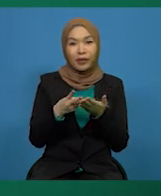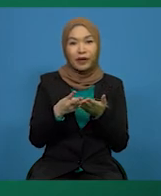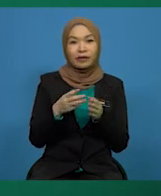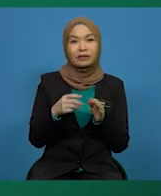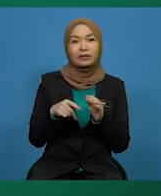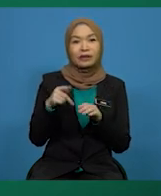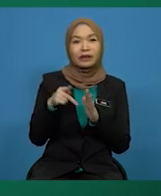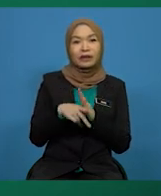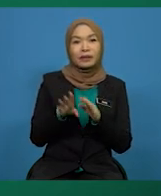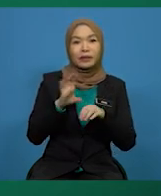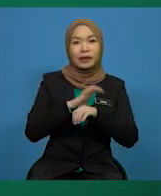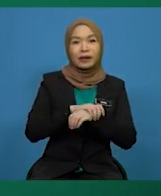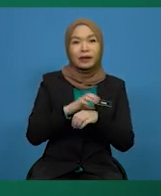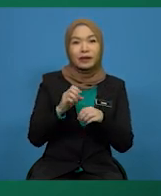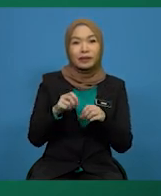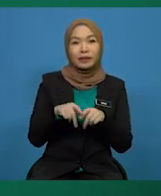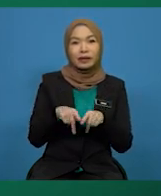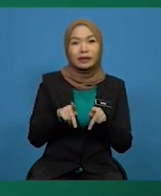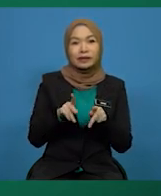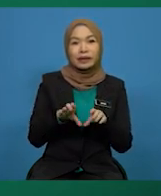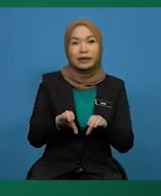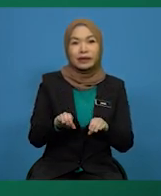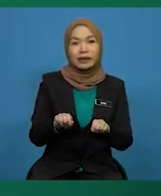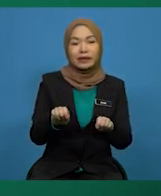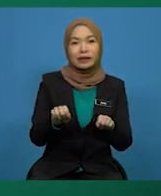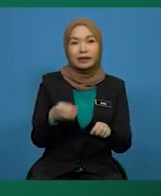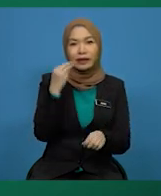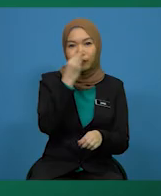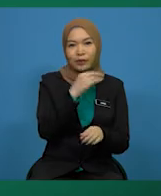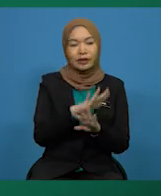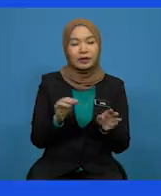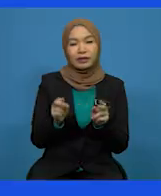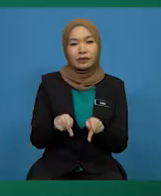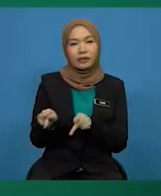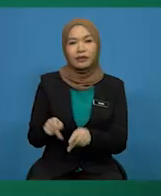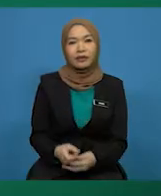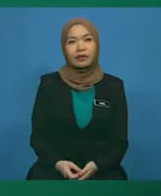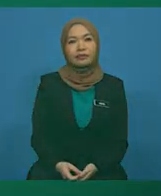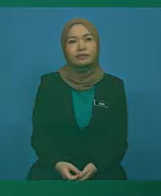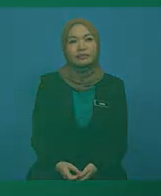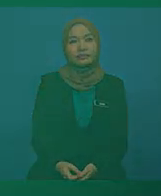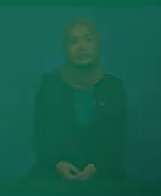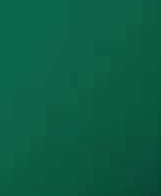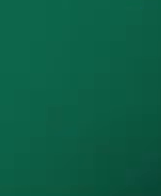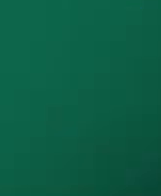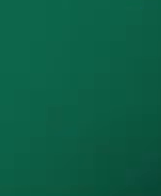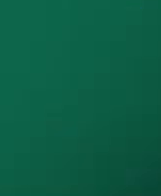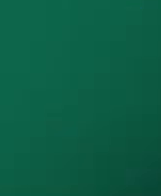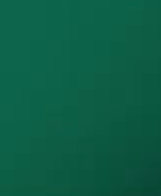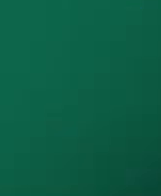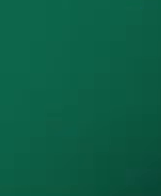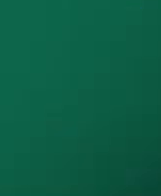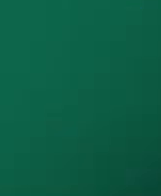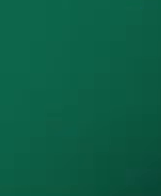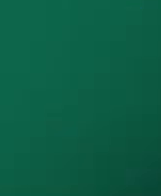perangkap kecairan akan menyebabkan kadar bunga tidak berubah. Berikut adalah cadangan